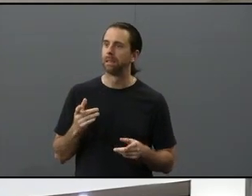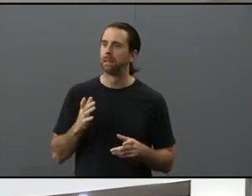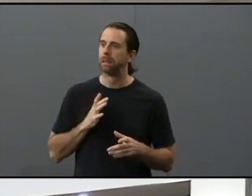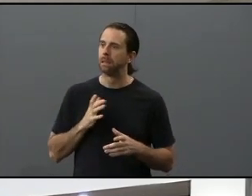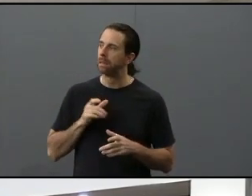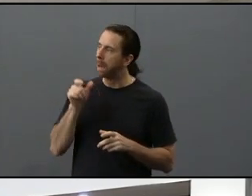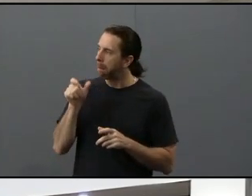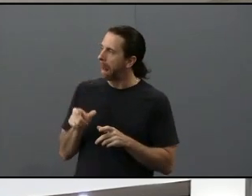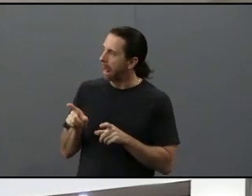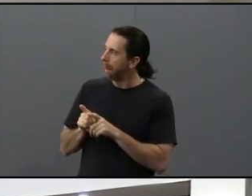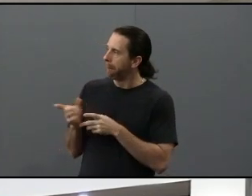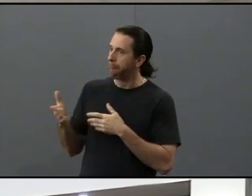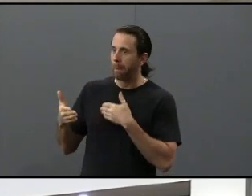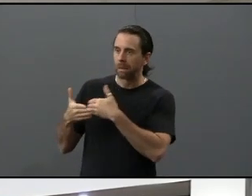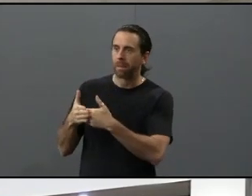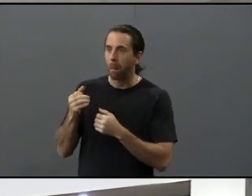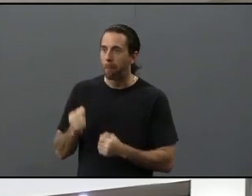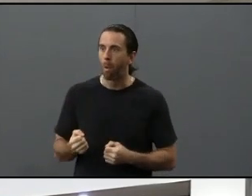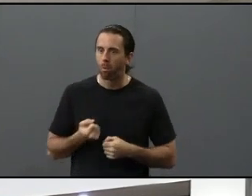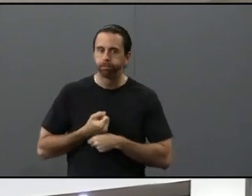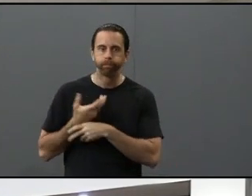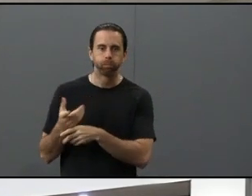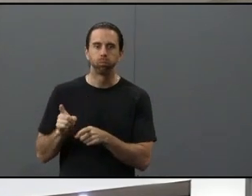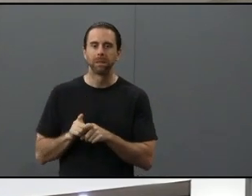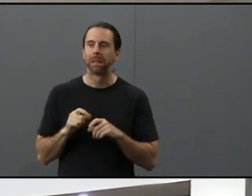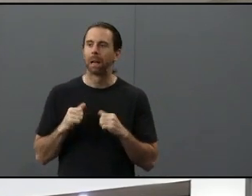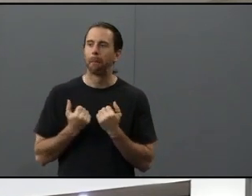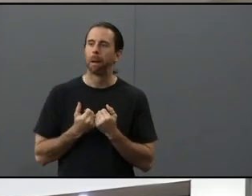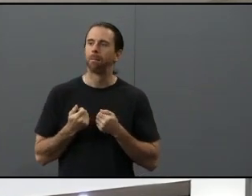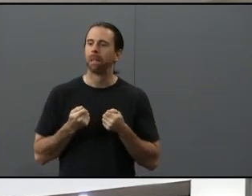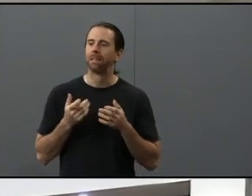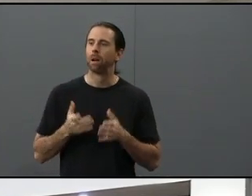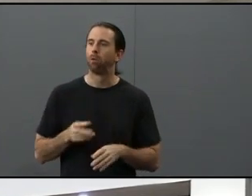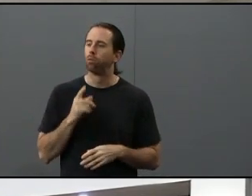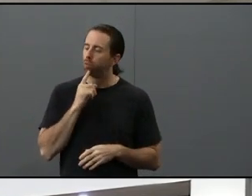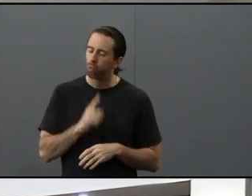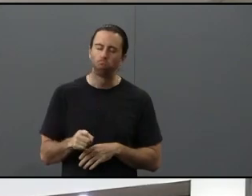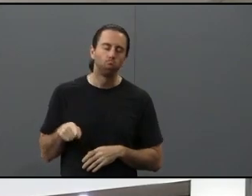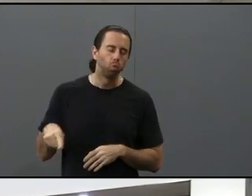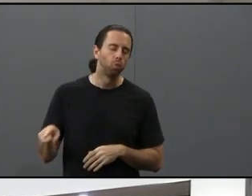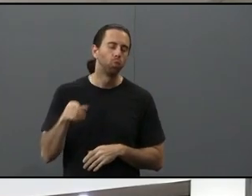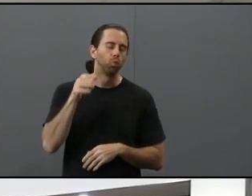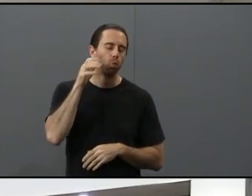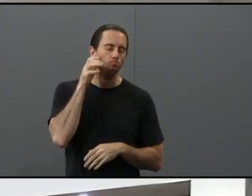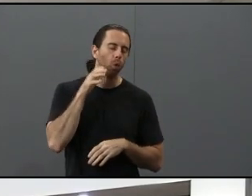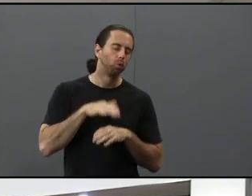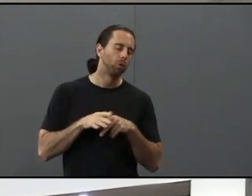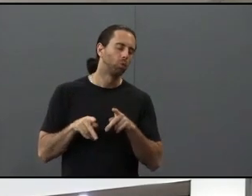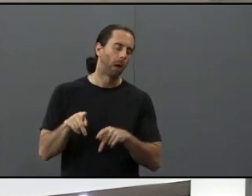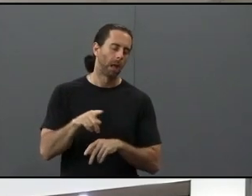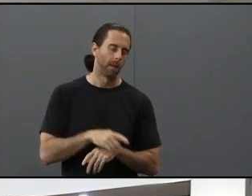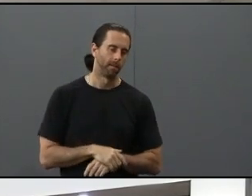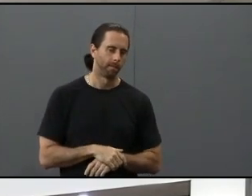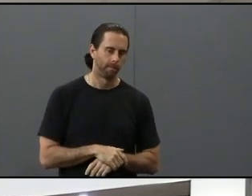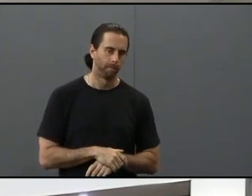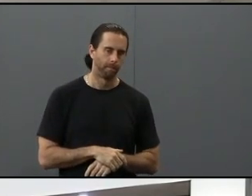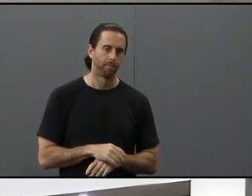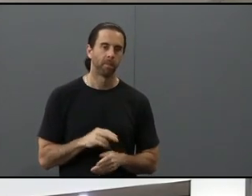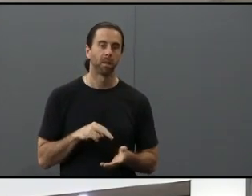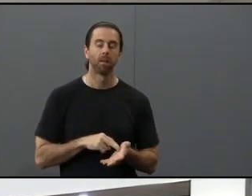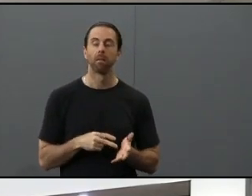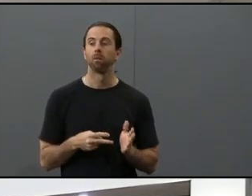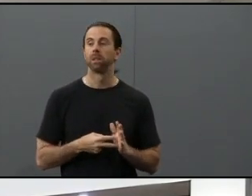gouvernement de proximité en plus d'être une équipe et une administration j'en suis certaine à l'écoute de ses citoyens je ne